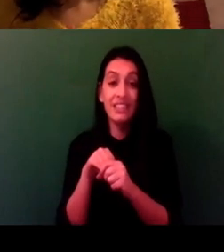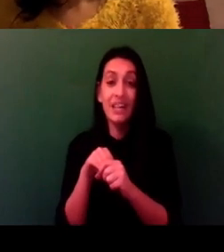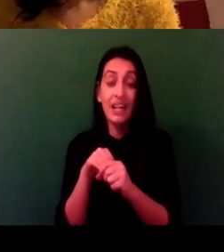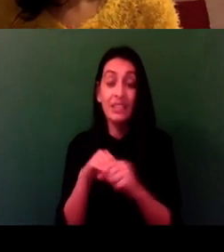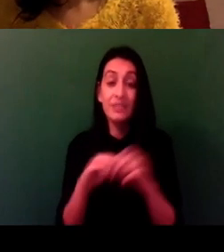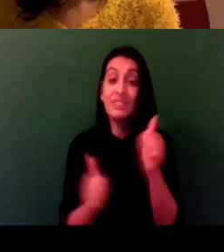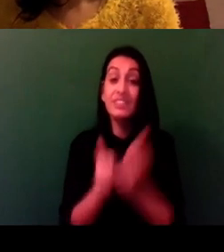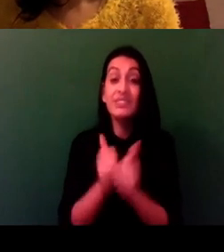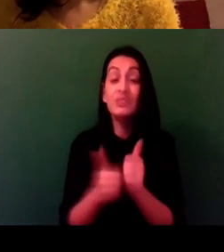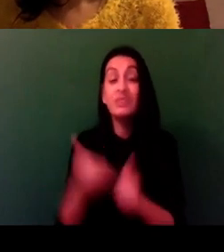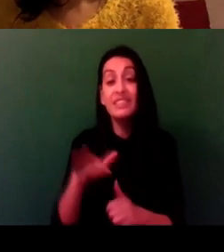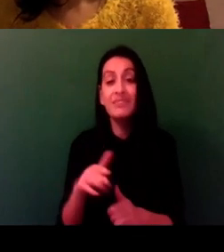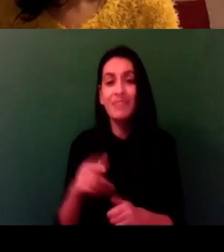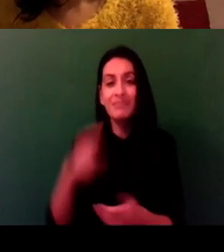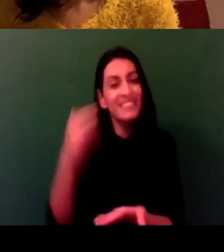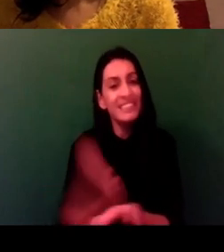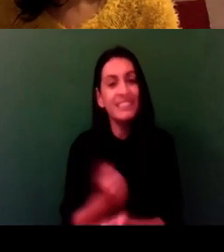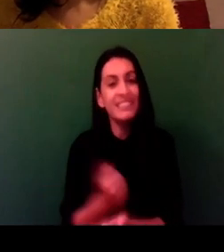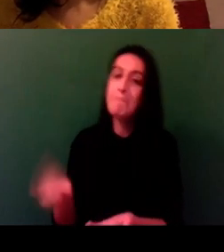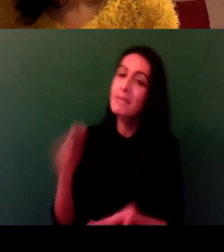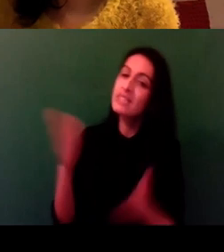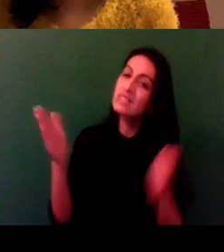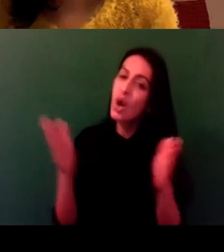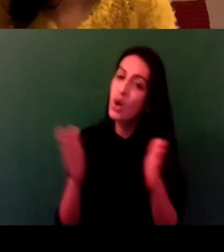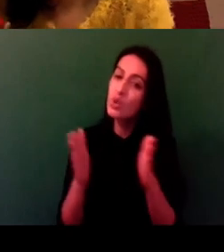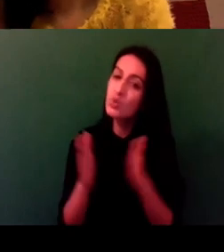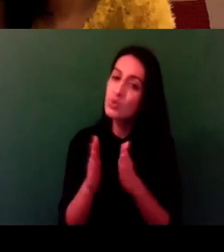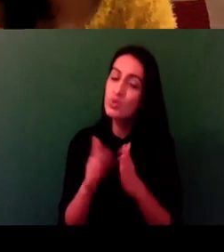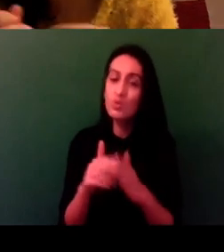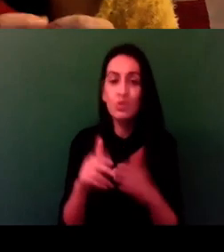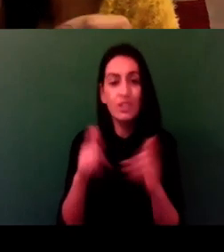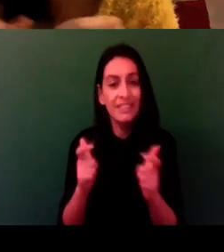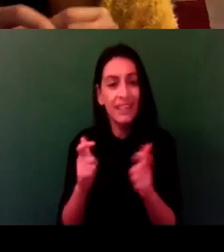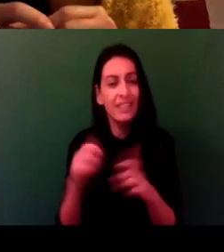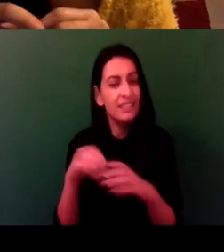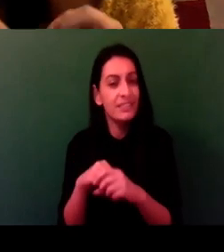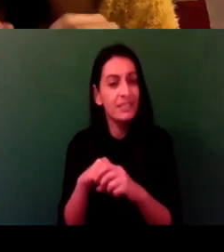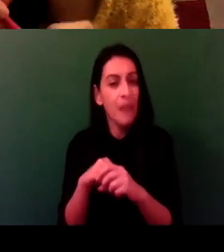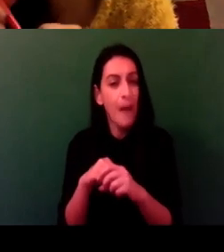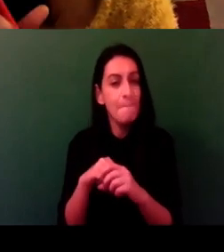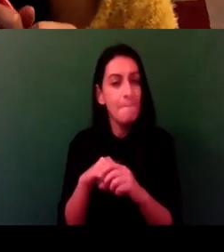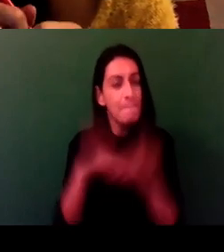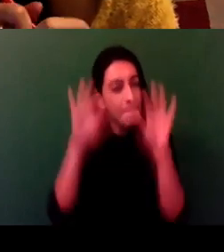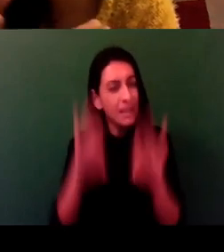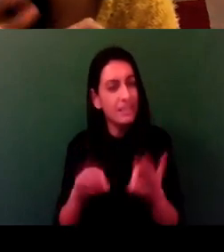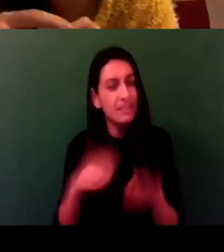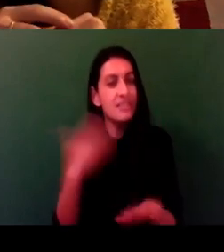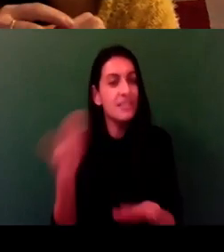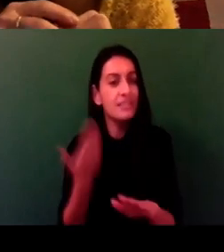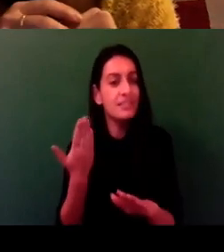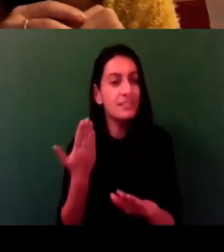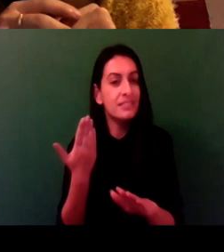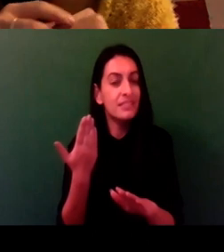başlayabilirdi. Ama bence bu da bir kazançtır. Bunu alıp cebimize koyup ondan sonra, yani Vizyon 2050 mesela, ben daha farklı